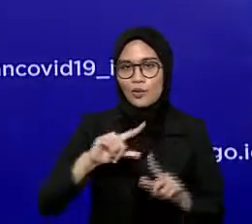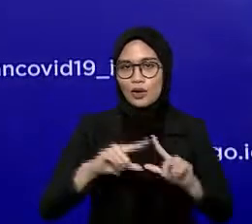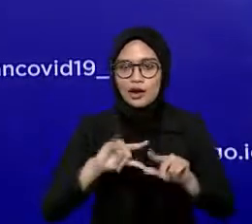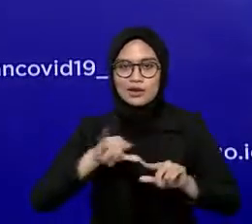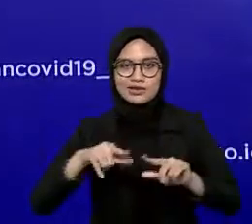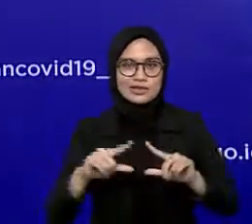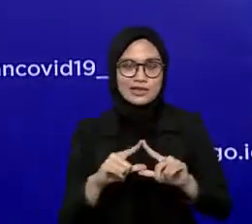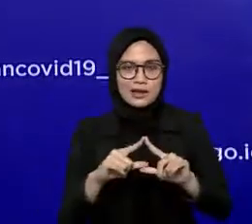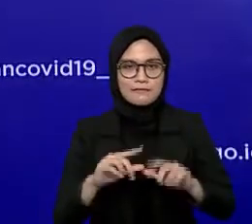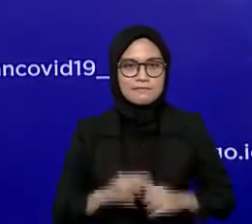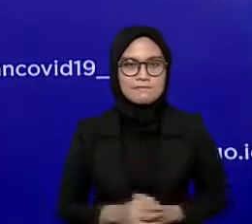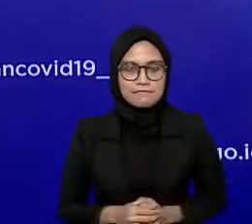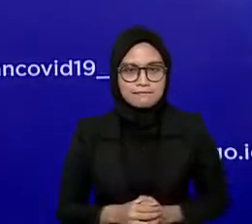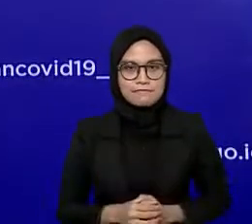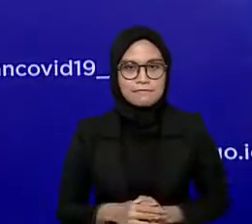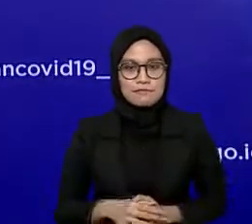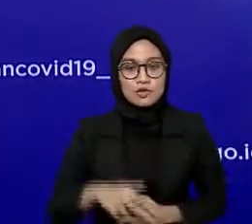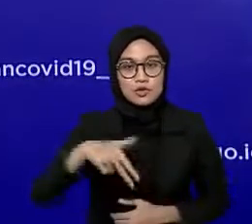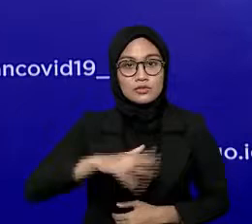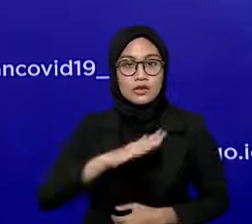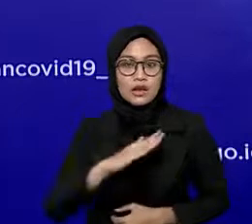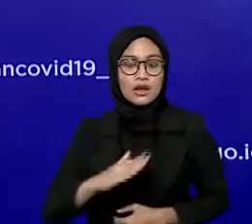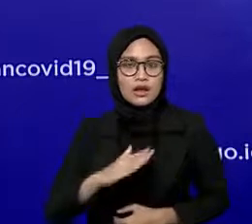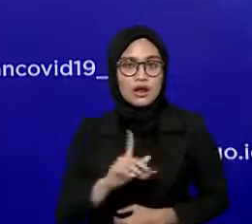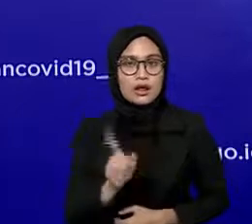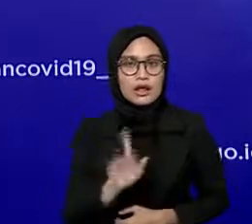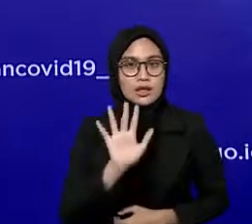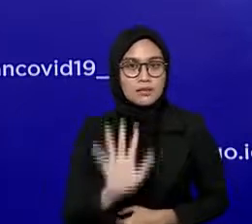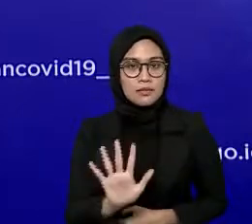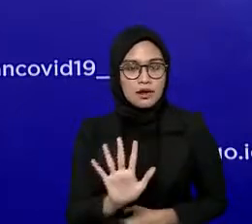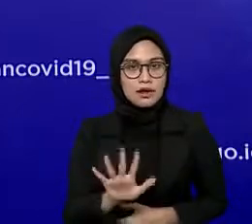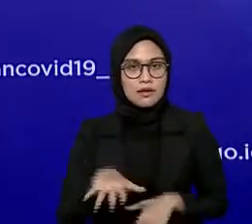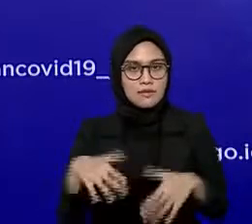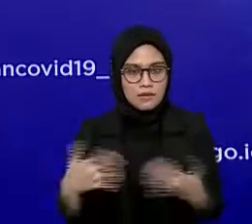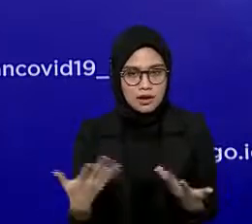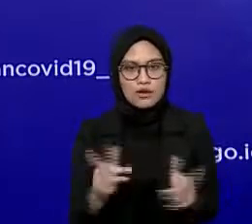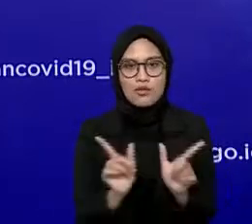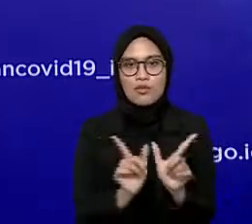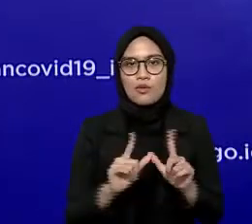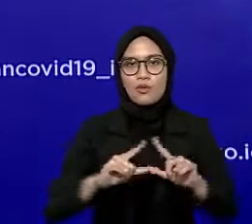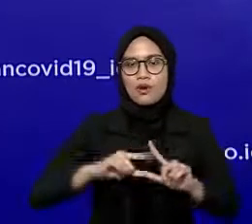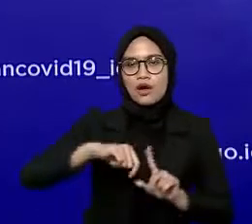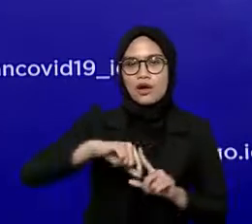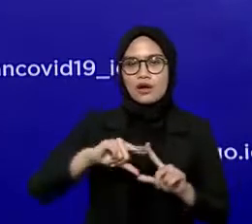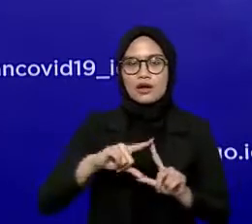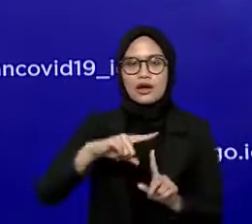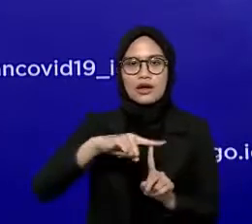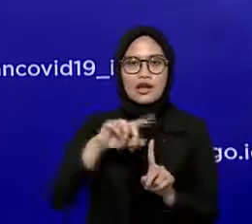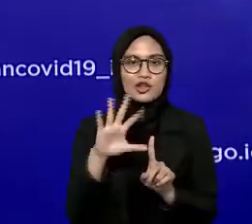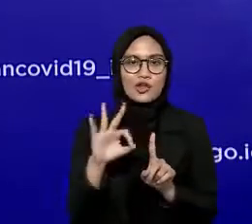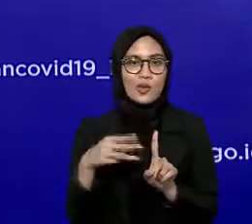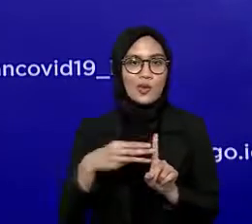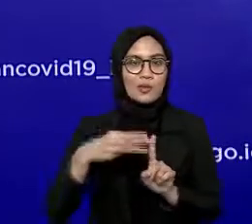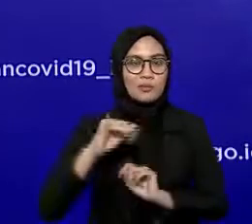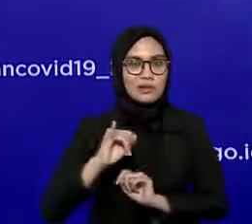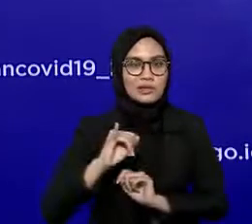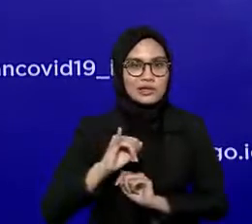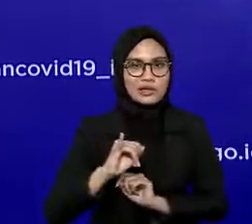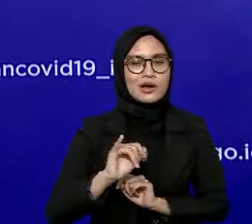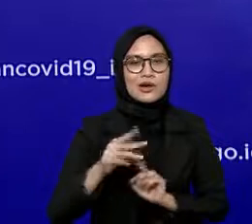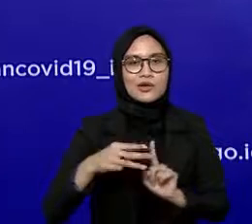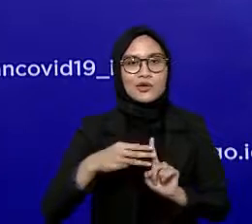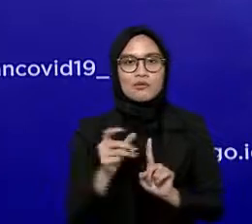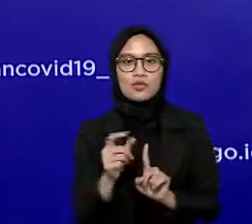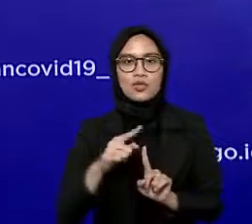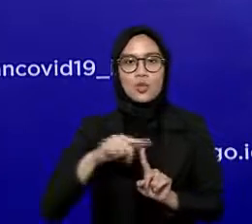Sulawesi Tenggara menyumbang 5 kabupaten kota, yaitu Kabupaten Wakatobi, Kabupaten Buton,